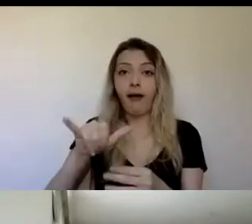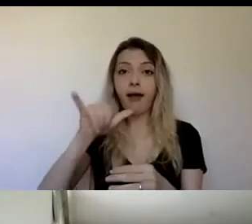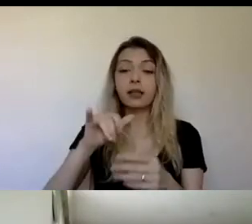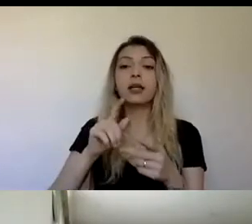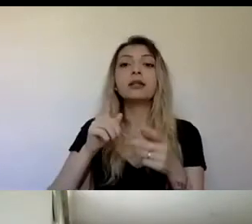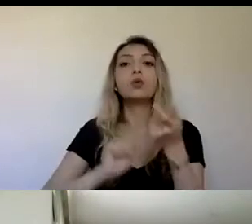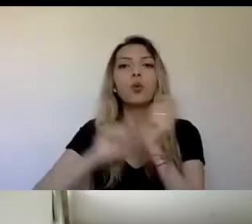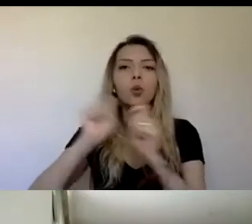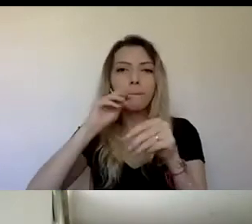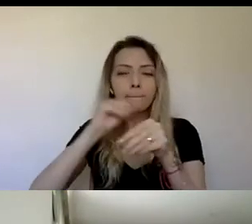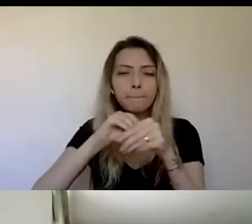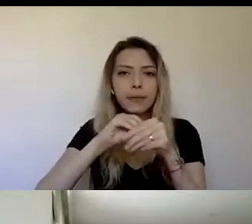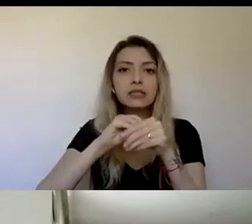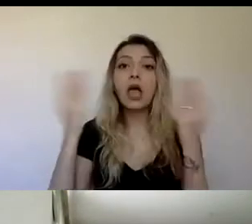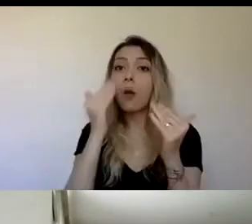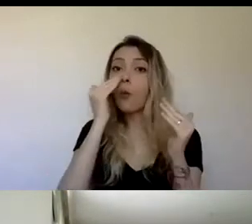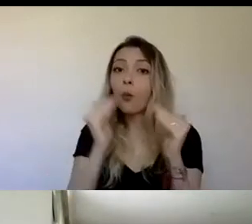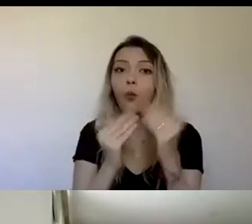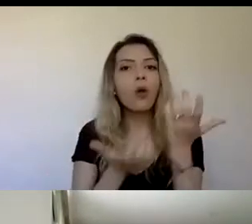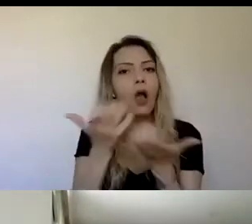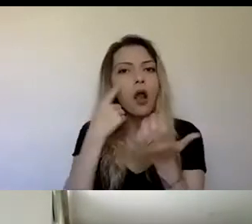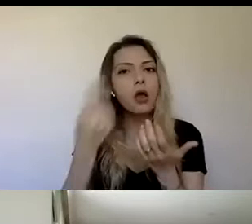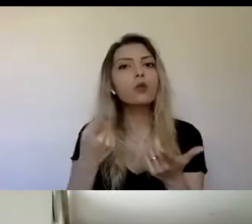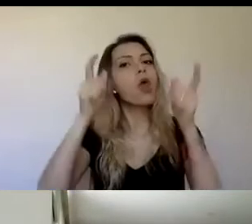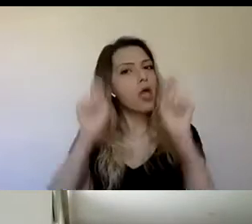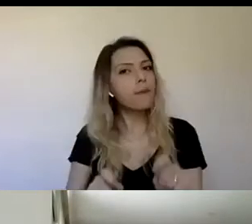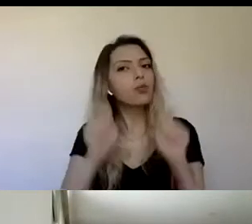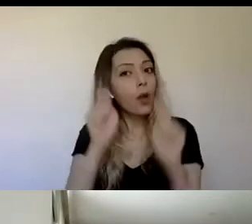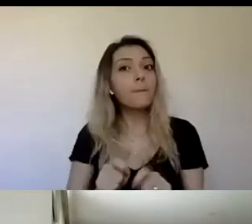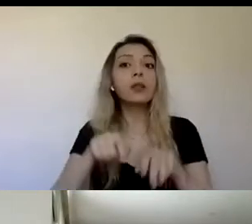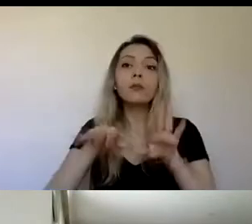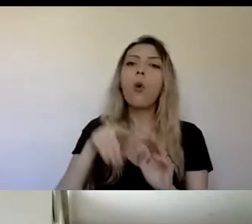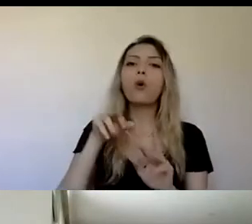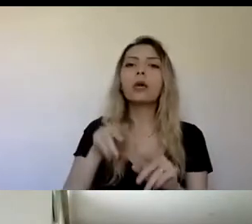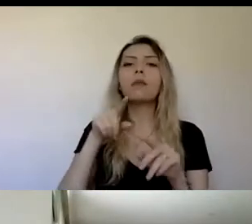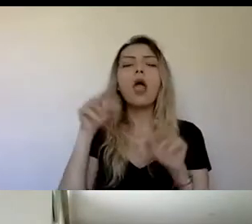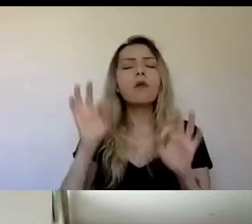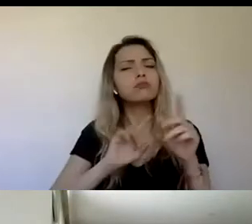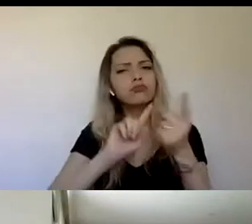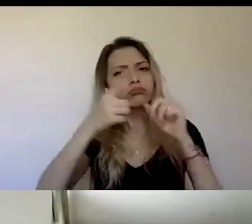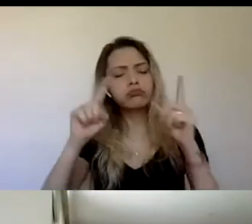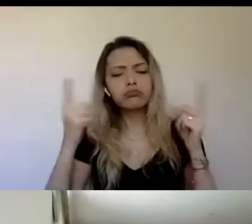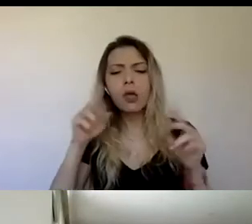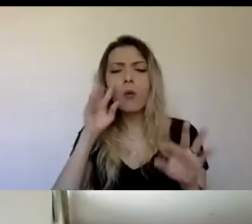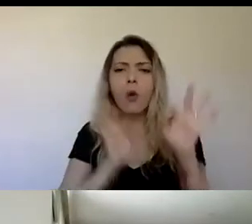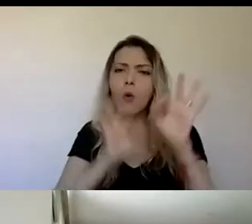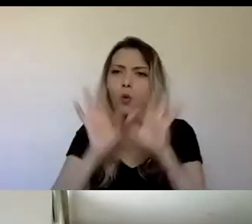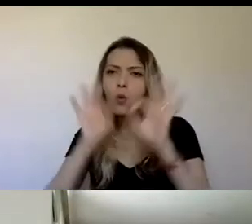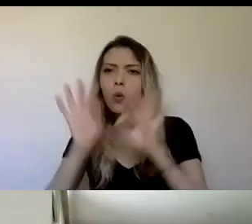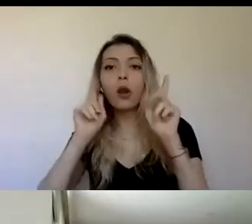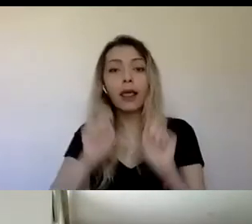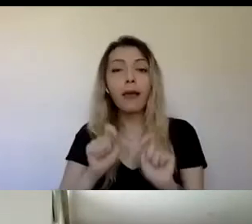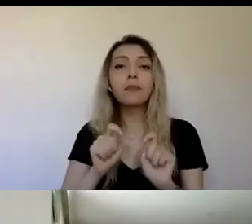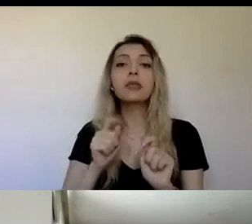ve en uygun kaynaklarla yerine getirilebiliyor mu diye baktığımız, bize bunları gösteren bir araç